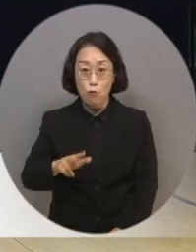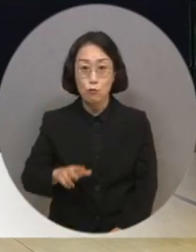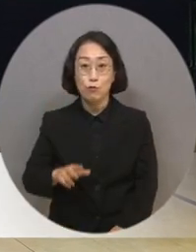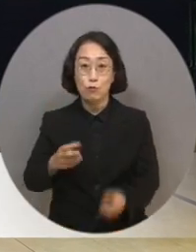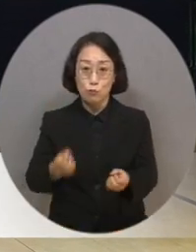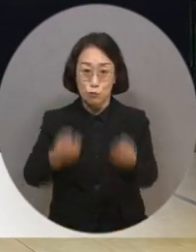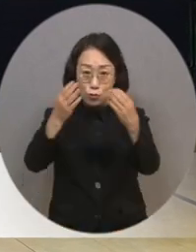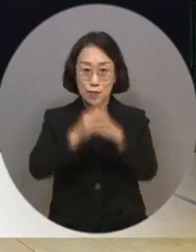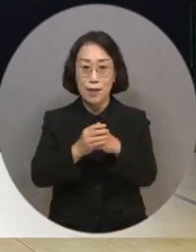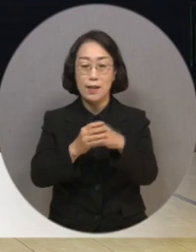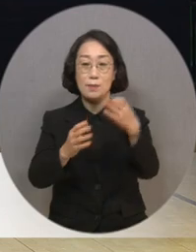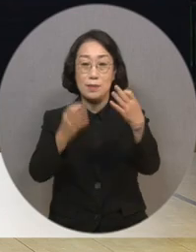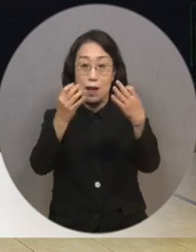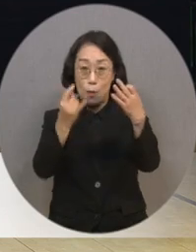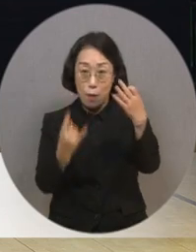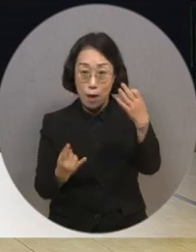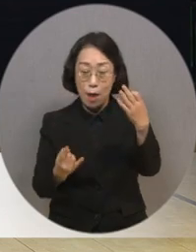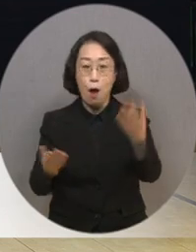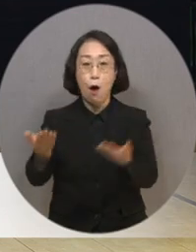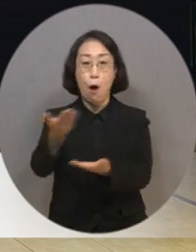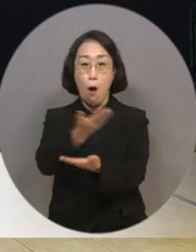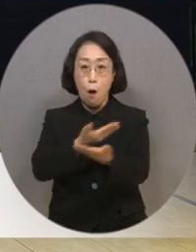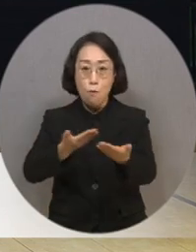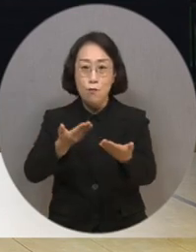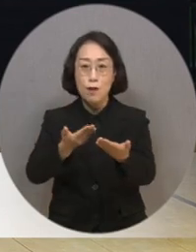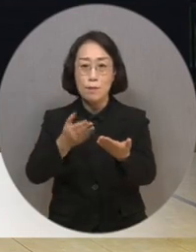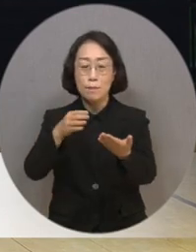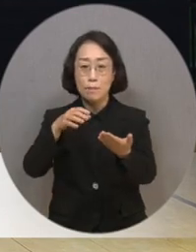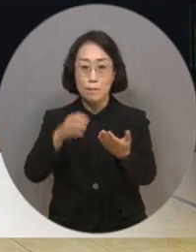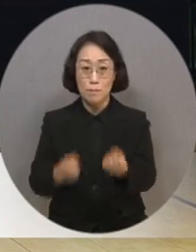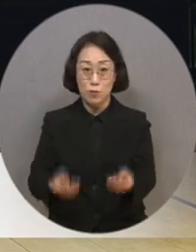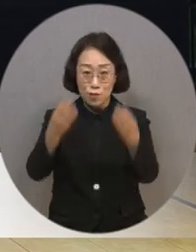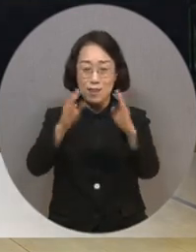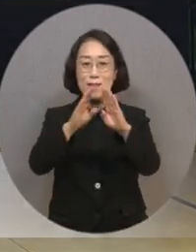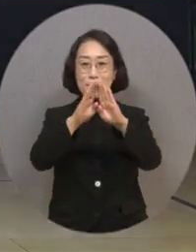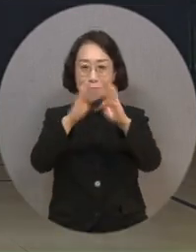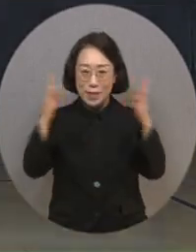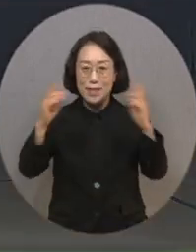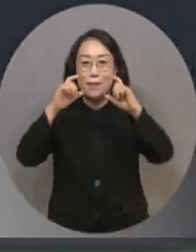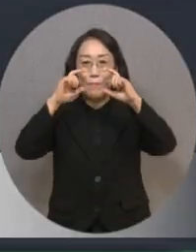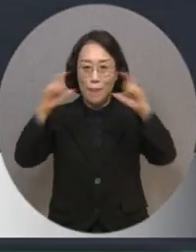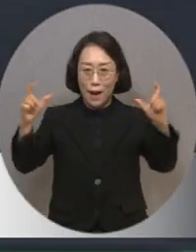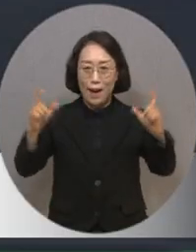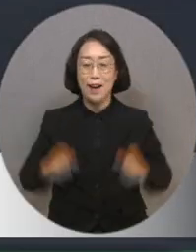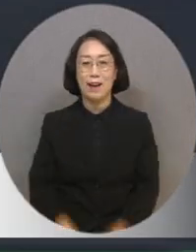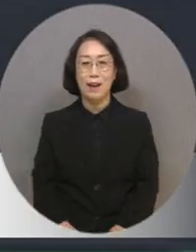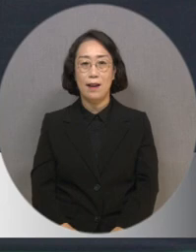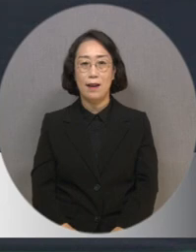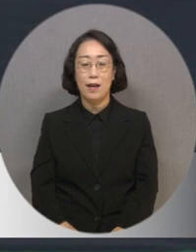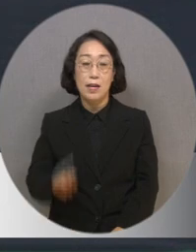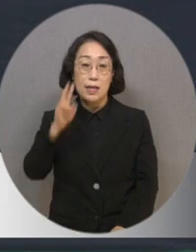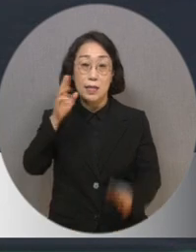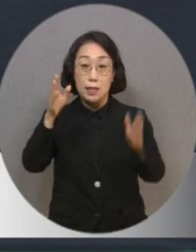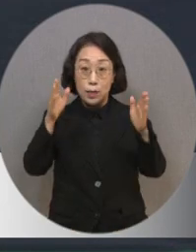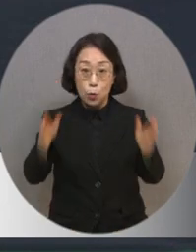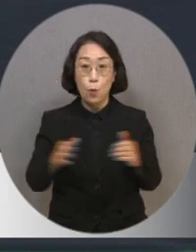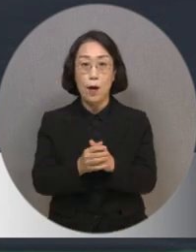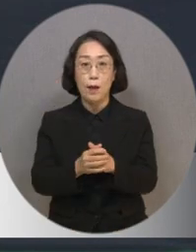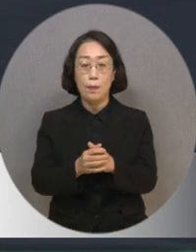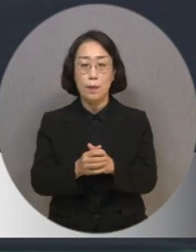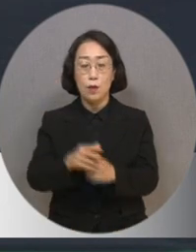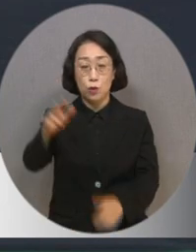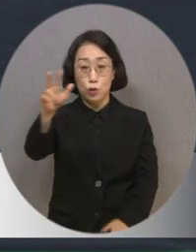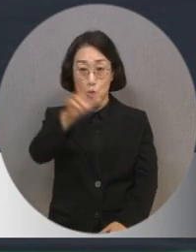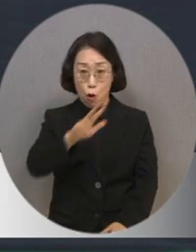전국척수장애인축제대회 제14회 어울림 한마당 대회를 선언합니다. 오늘부터 양일간 개최되는